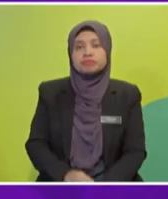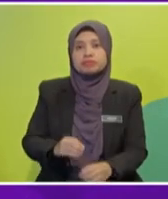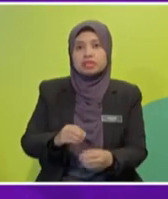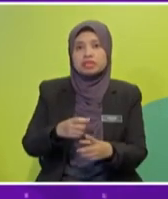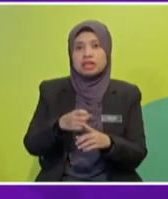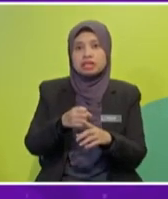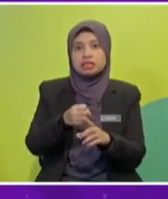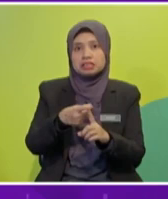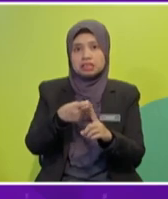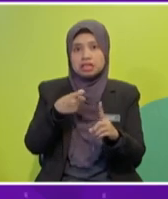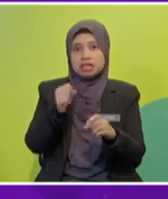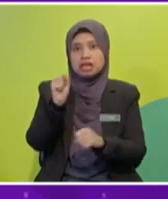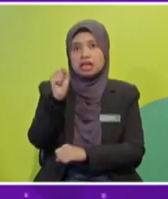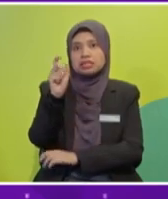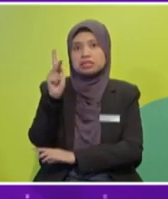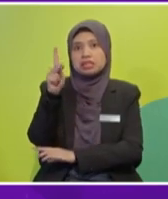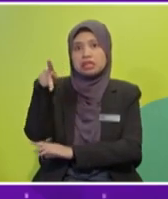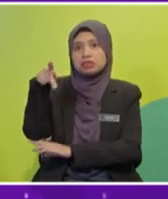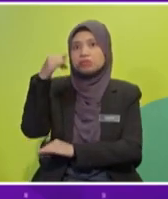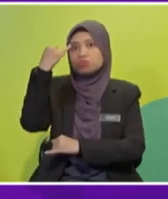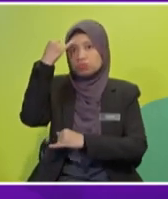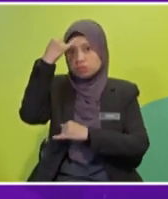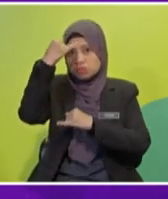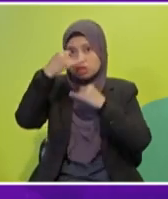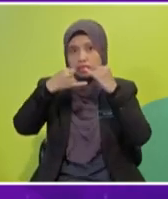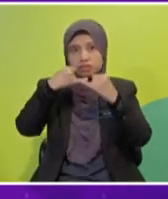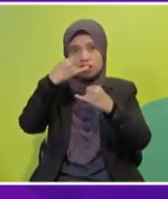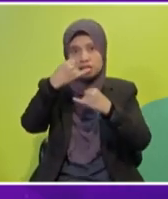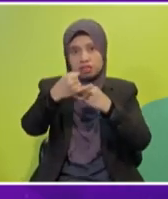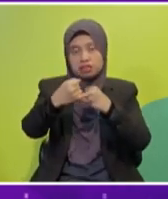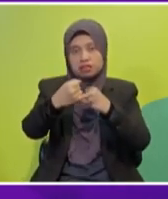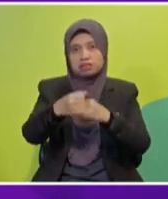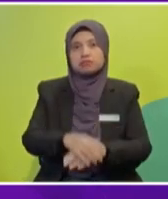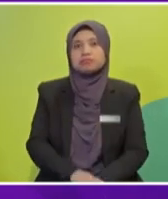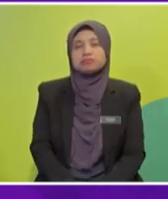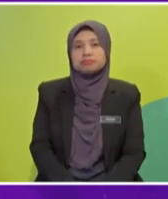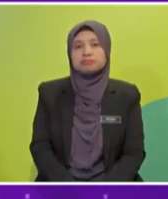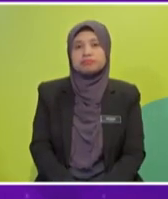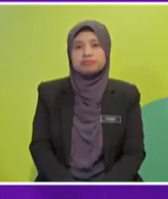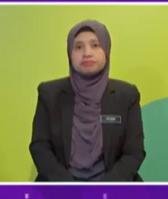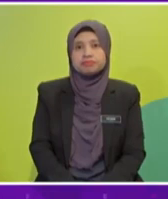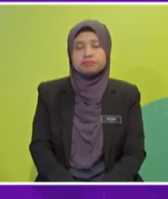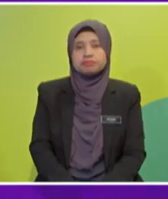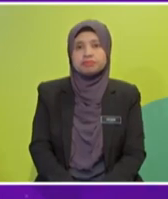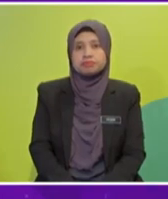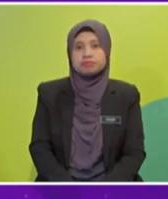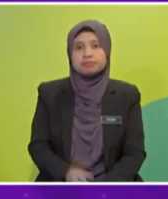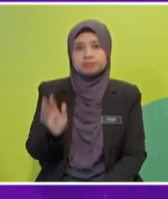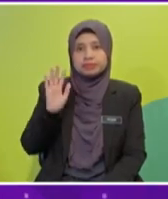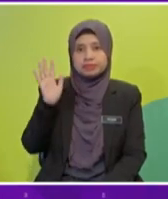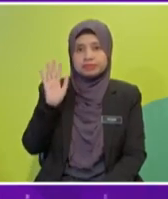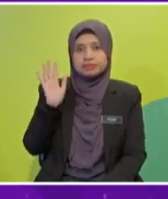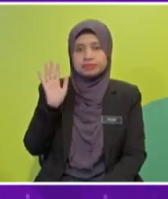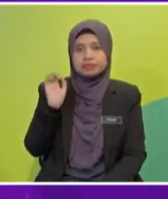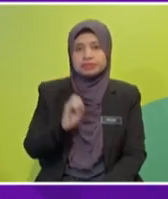dari SK Putrajaya Persin 182. Hai Aisyah Sufi. Okey, lambai-lambai tangan. Okey,